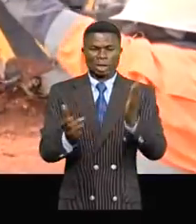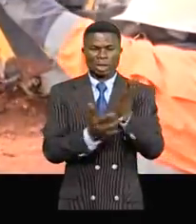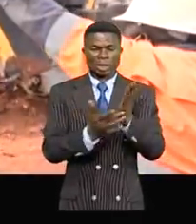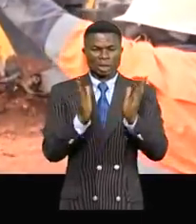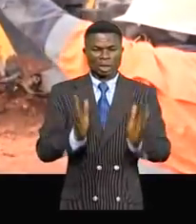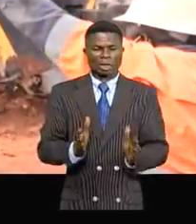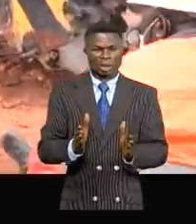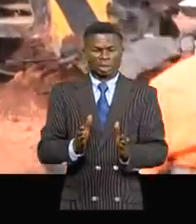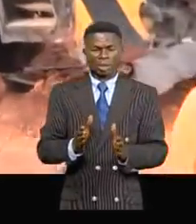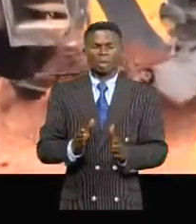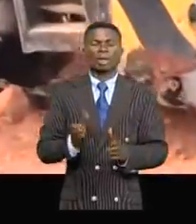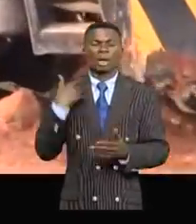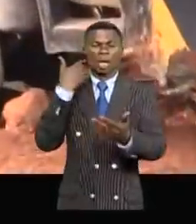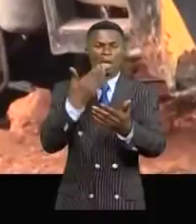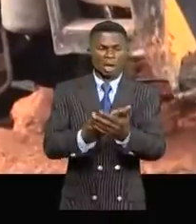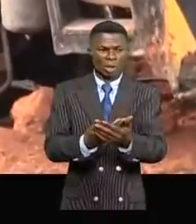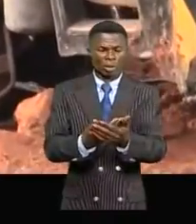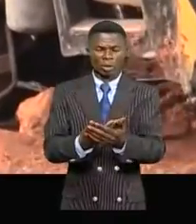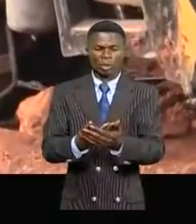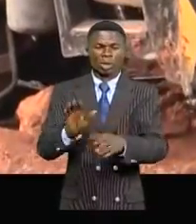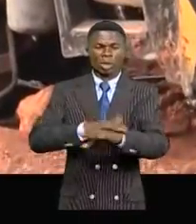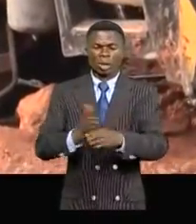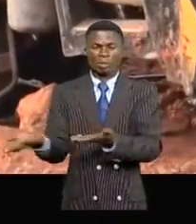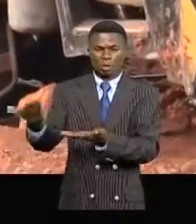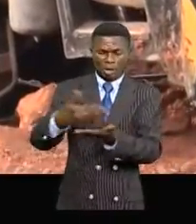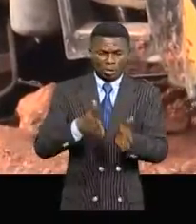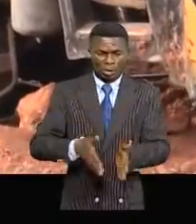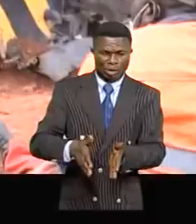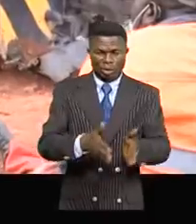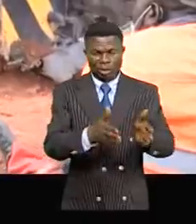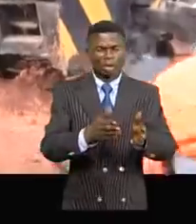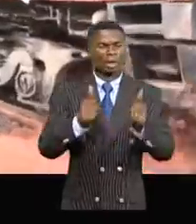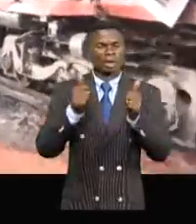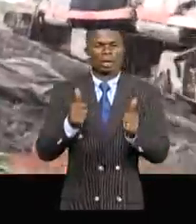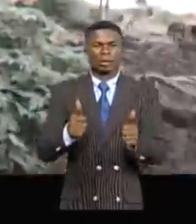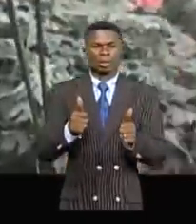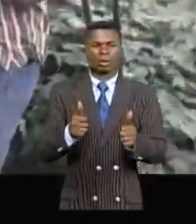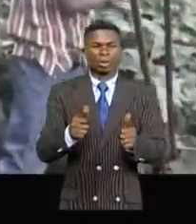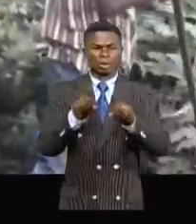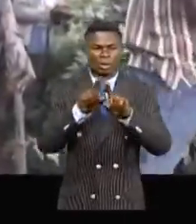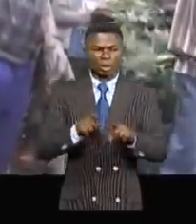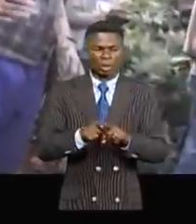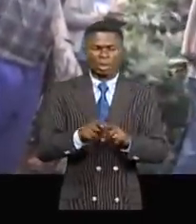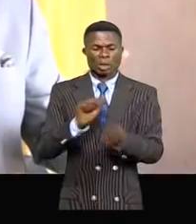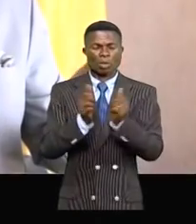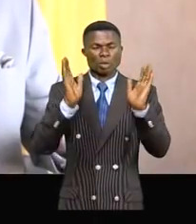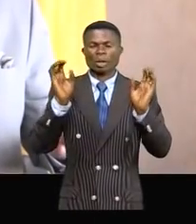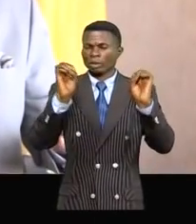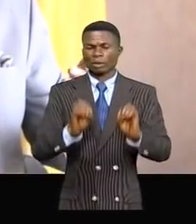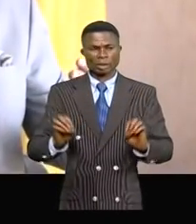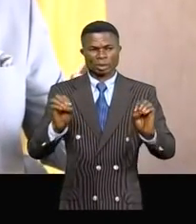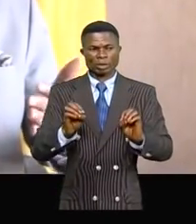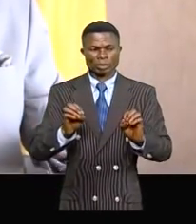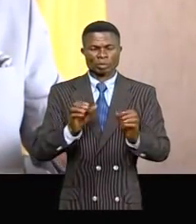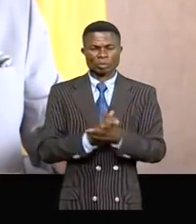technicien de TIFM sont arrivés à ramener la locomotive sur les rails en toute sécurité et sans aucun incident.